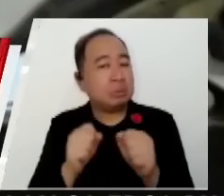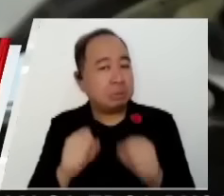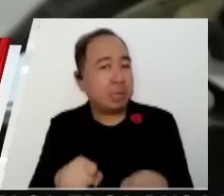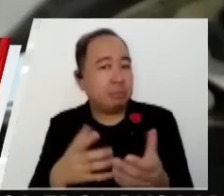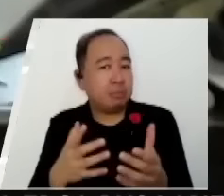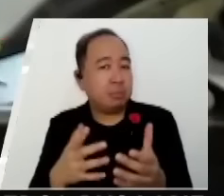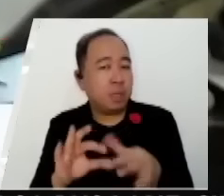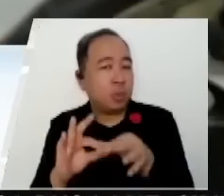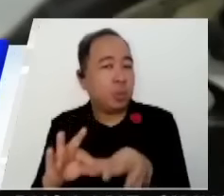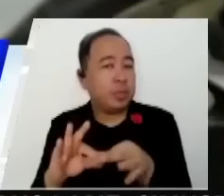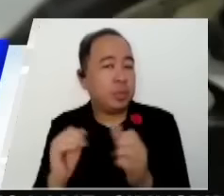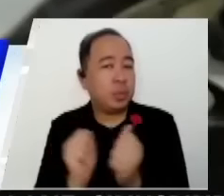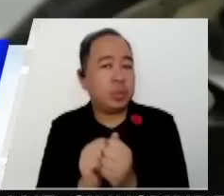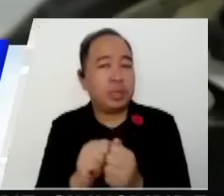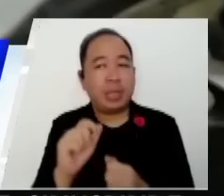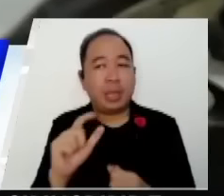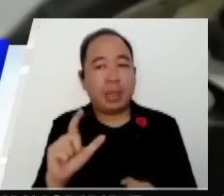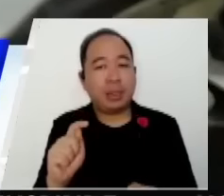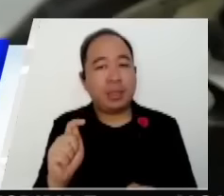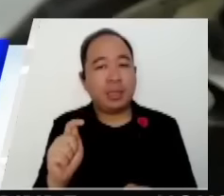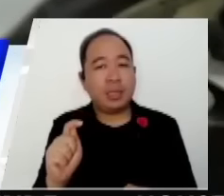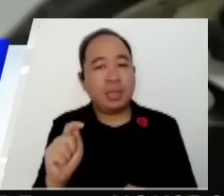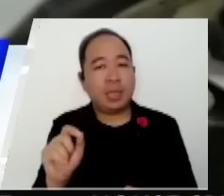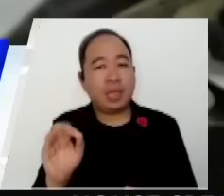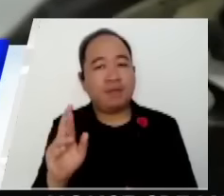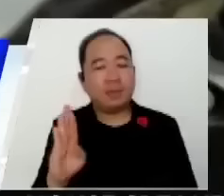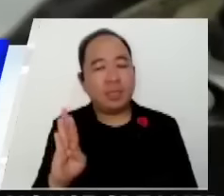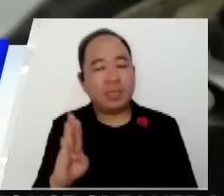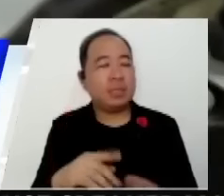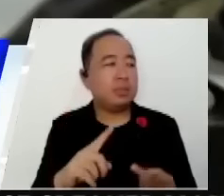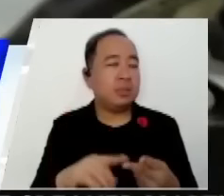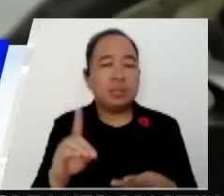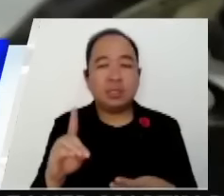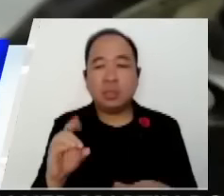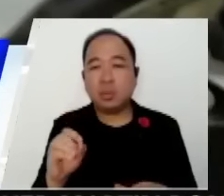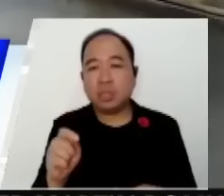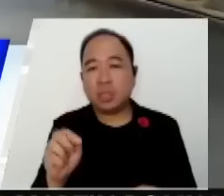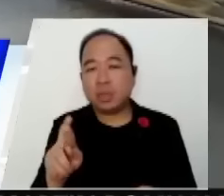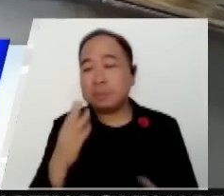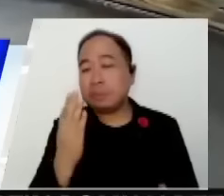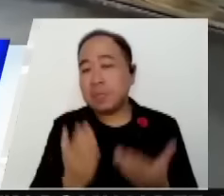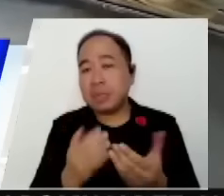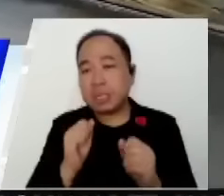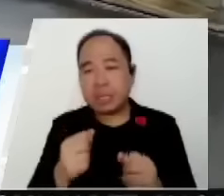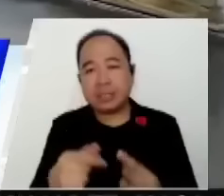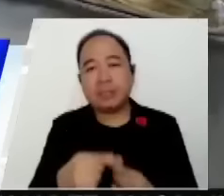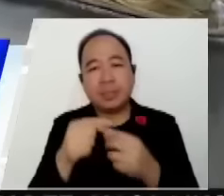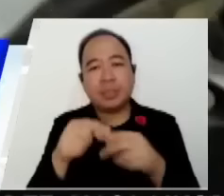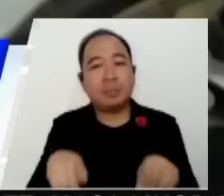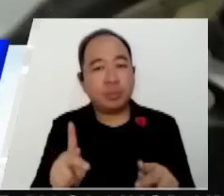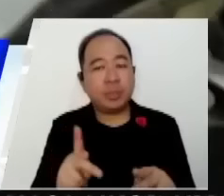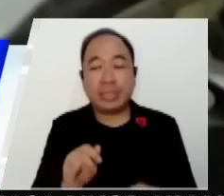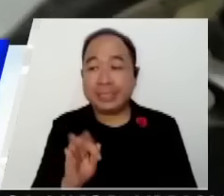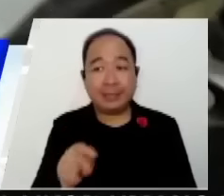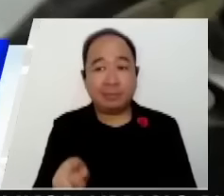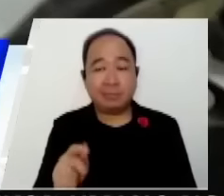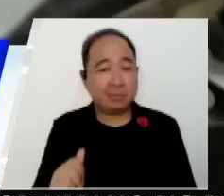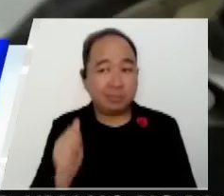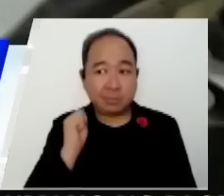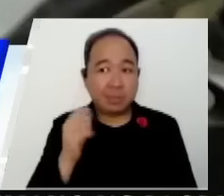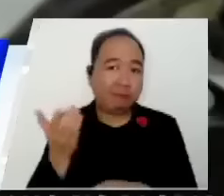with LTFRB DOTR na baka pwedeng magbigay ng special permit kung ayaw naman natin na mag-enforce tapos mawala